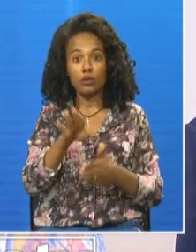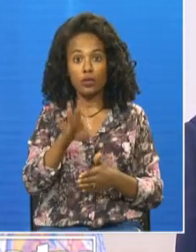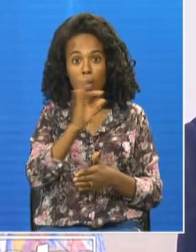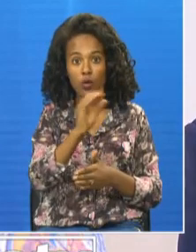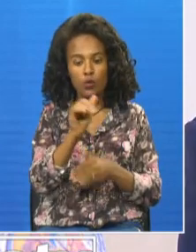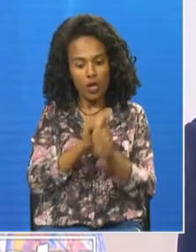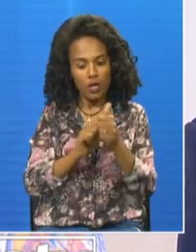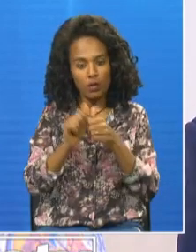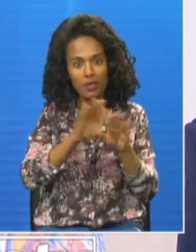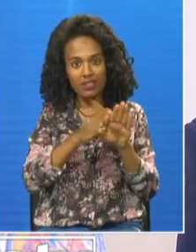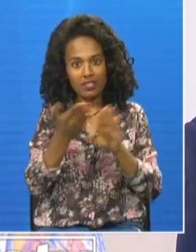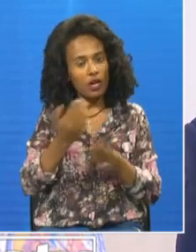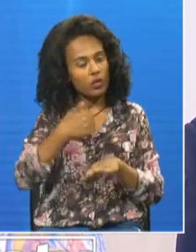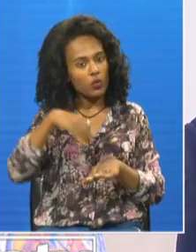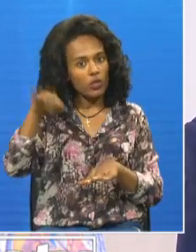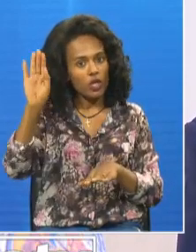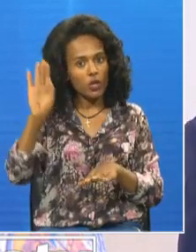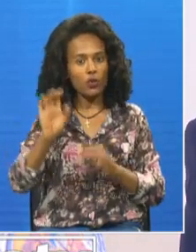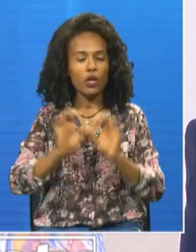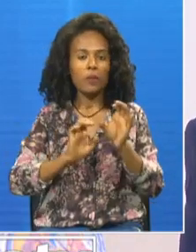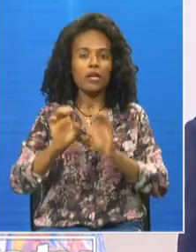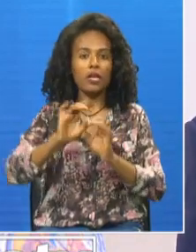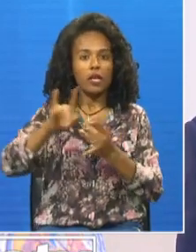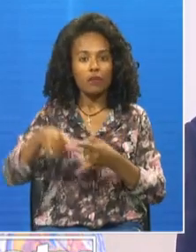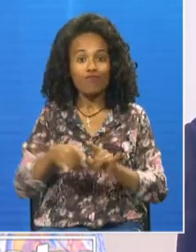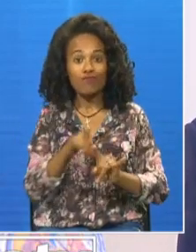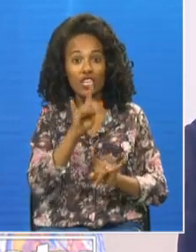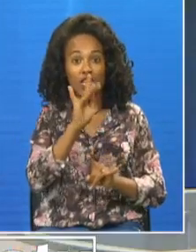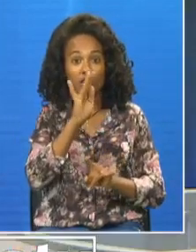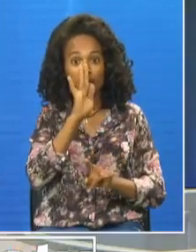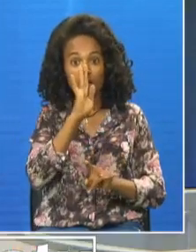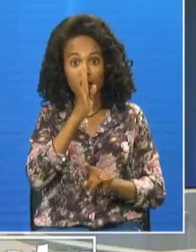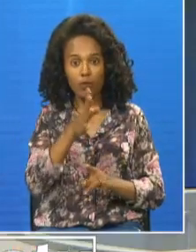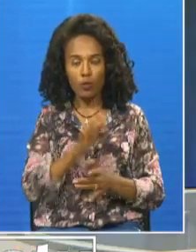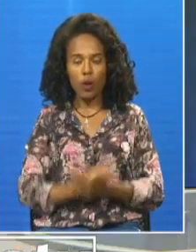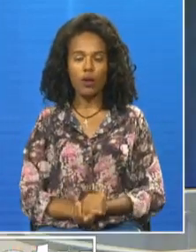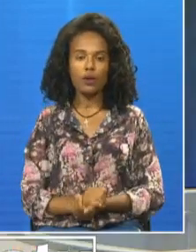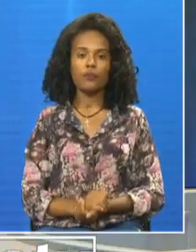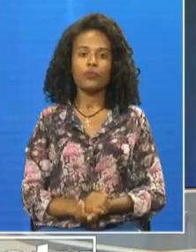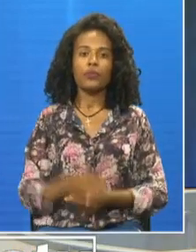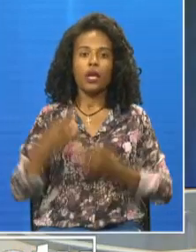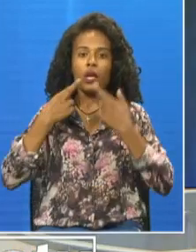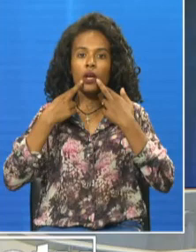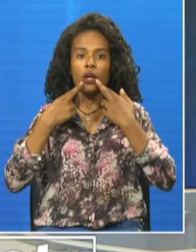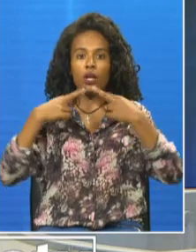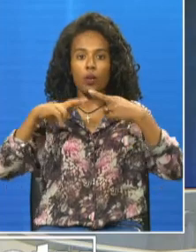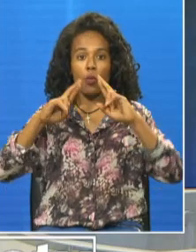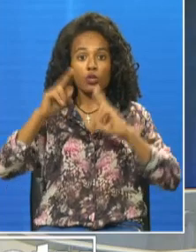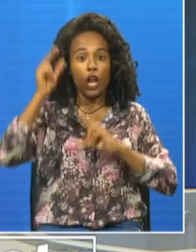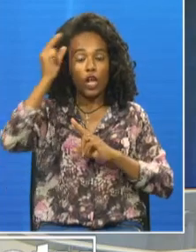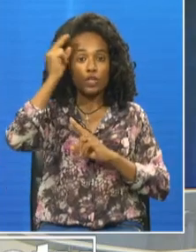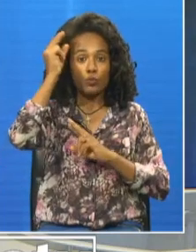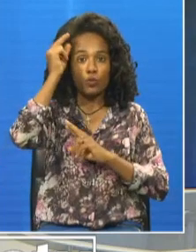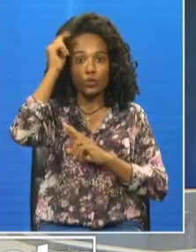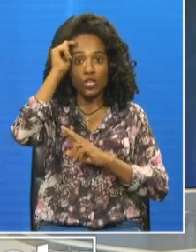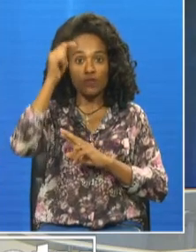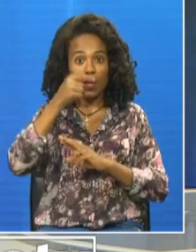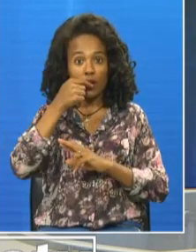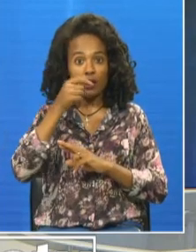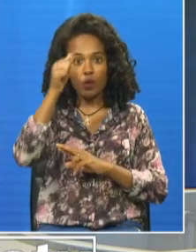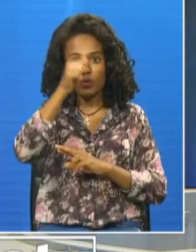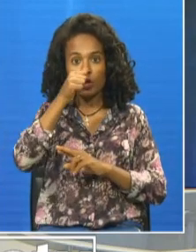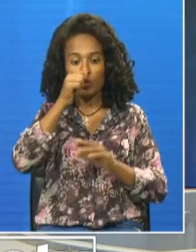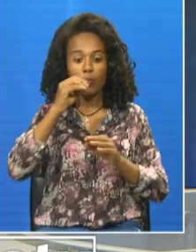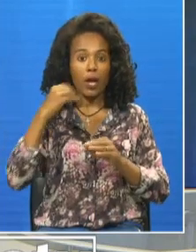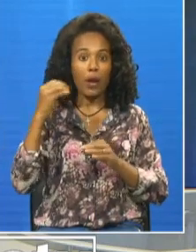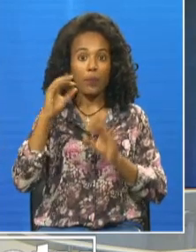አጠናክሮ መቀጠል፣ ቀጠሮ ያላቸውን ደንበኞች ከኢሎግ ቡክ በመለየት